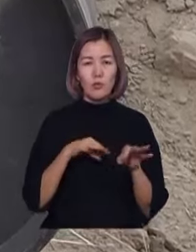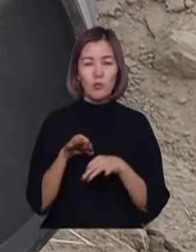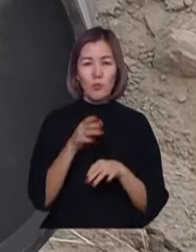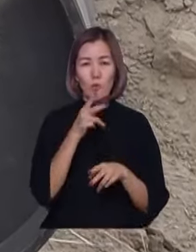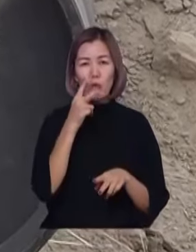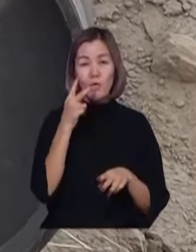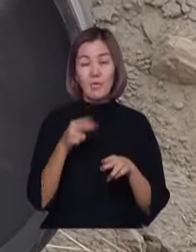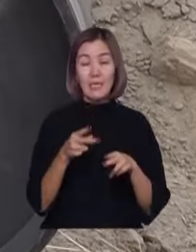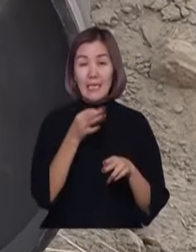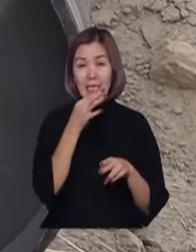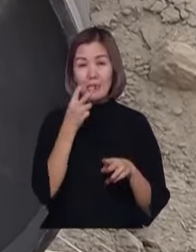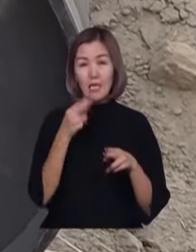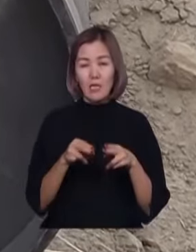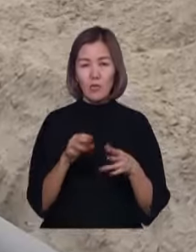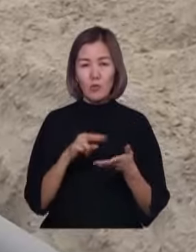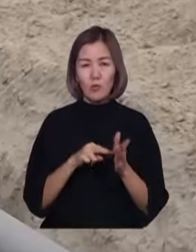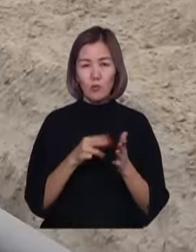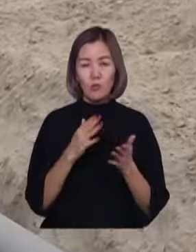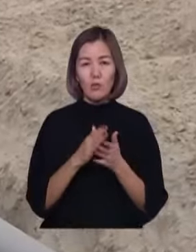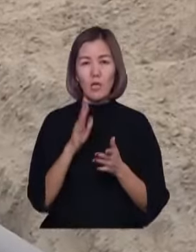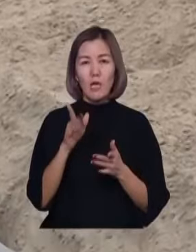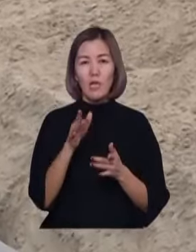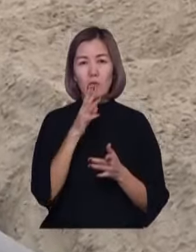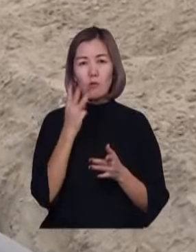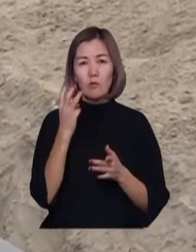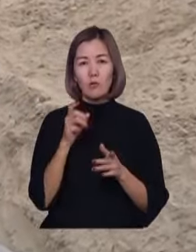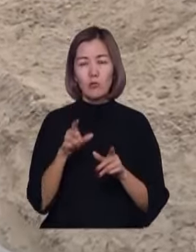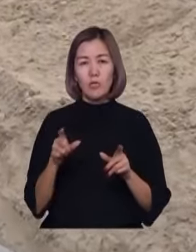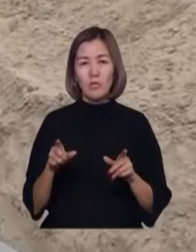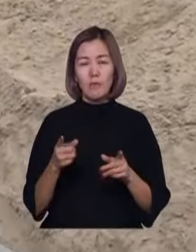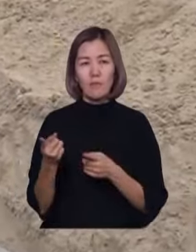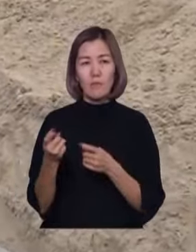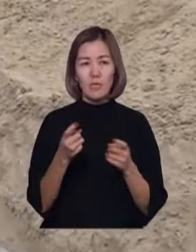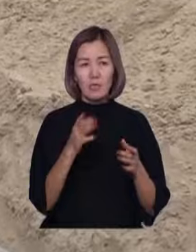уақытынан бұрын аяқтауды көздеп отыр. Алдағы уақытта тағы 300 адамды